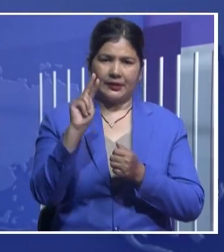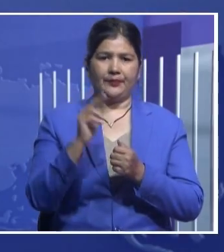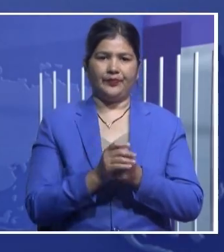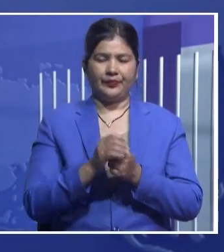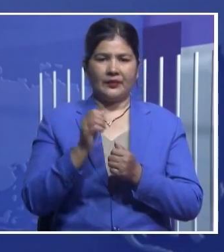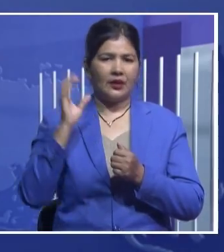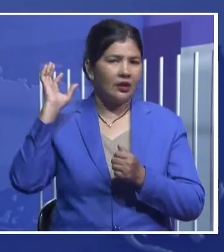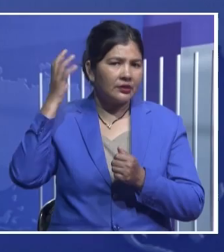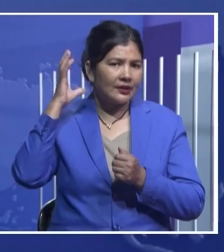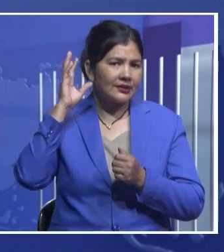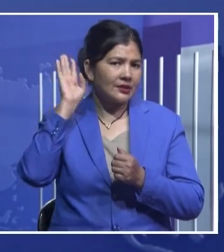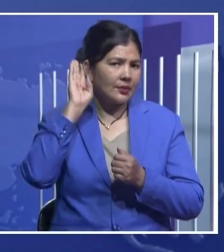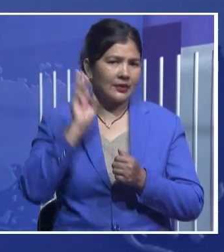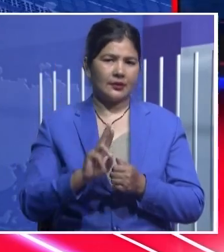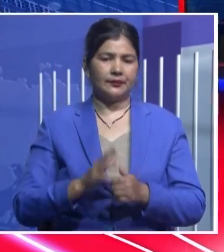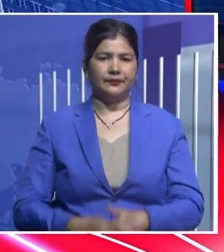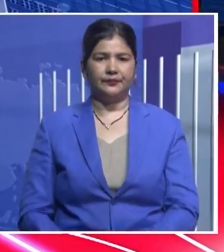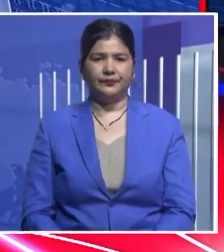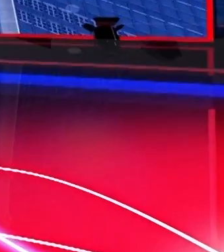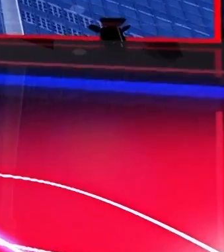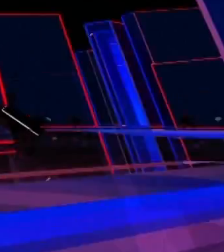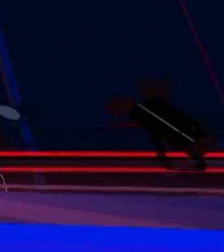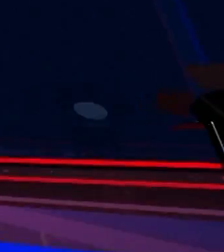अब अन्तर्राष्ट्रिय समाचार।